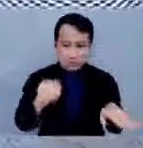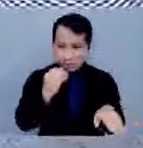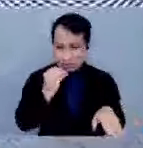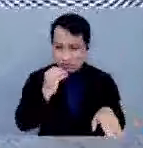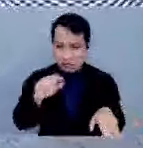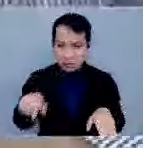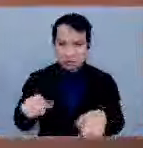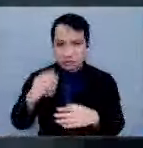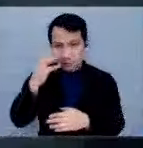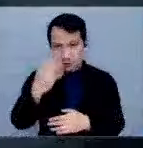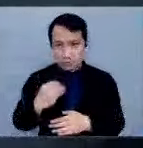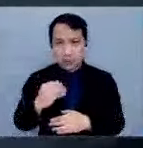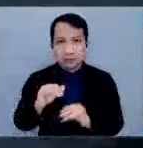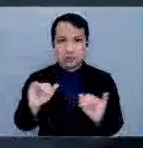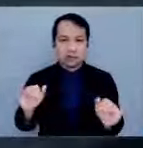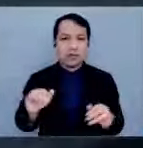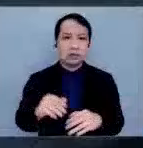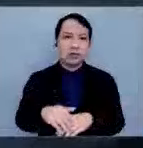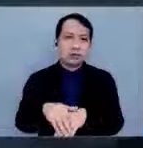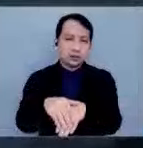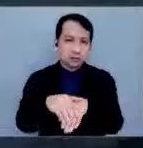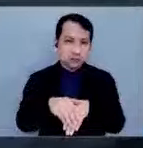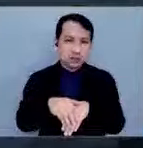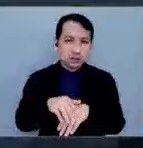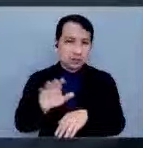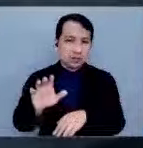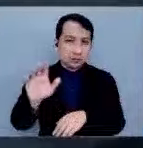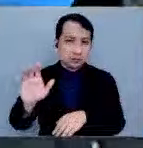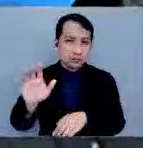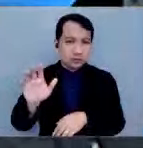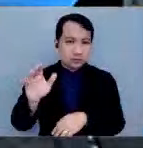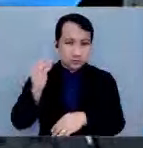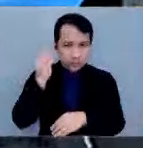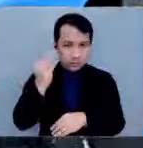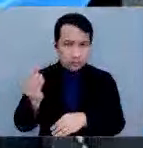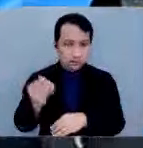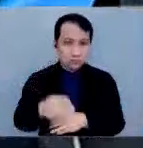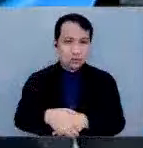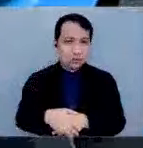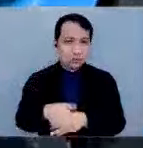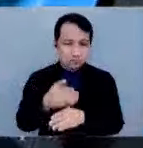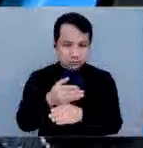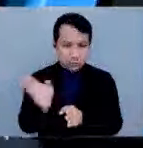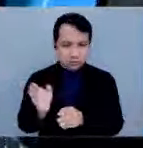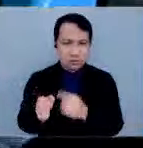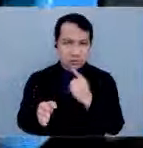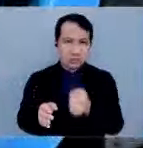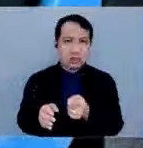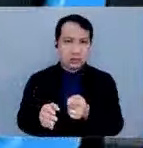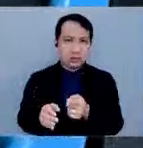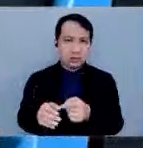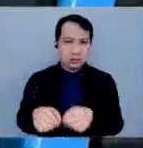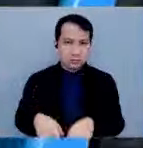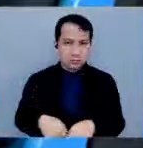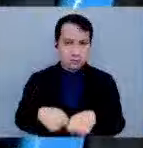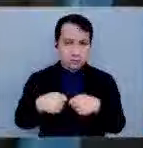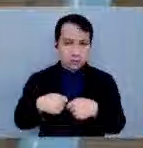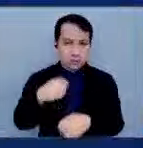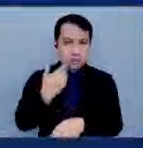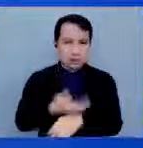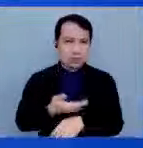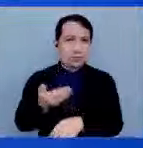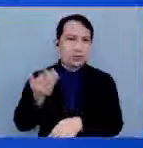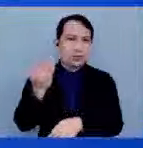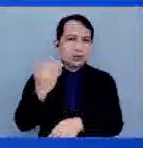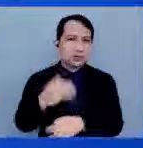tulugan. Itinanggi naman ng suspect ang akusasyon. Palusot niya pa, binibihisan lang niya ang anak noon. Pagdating